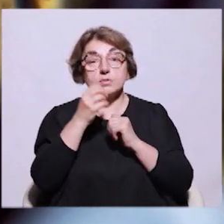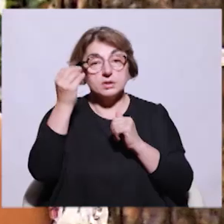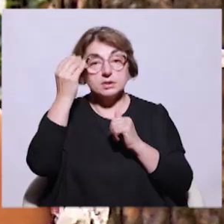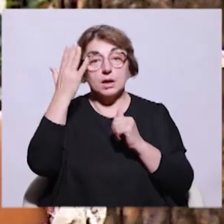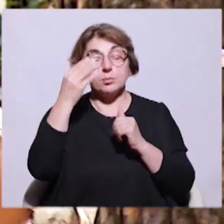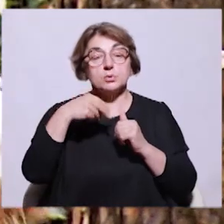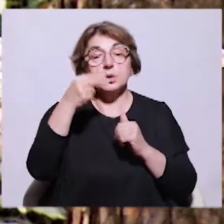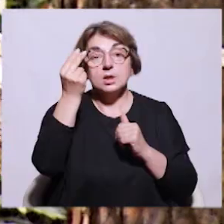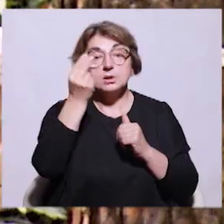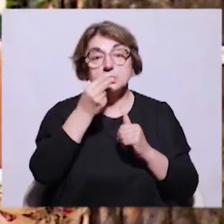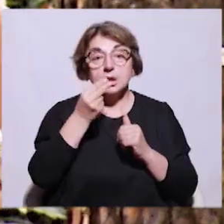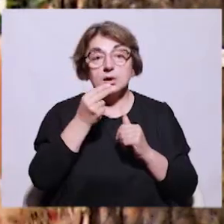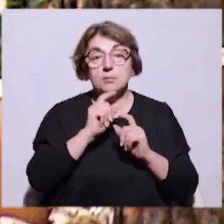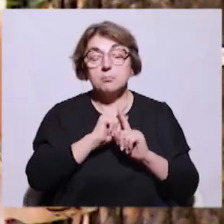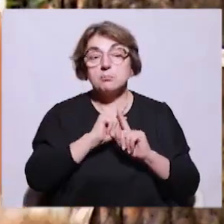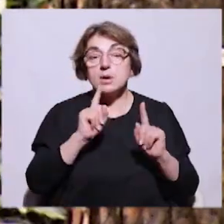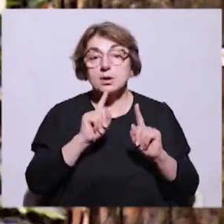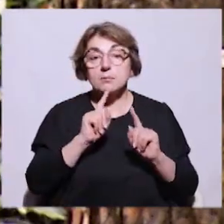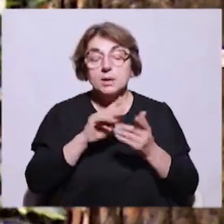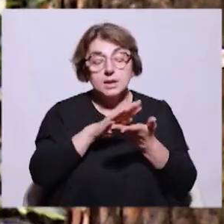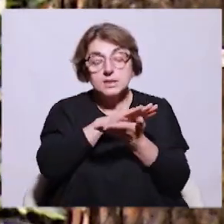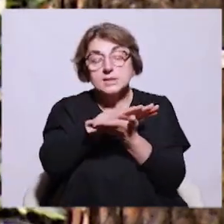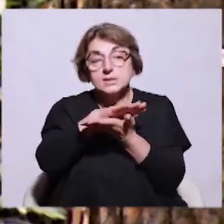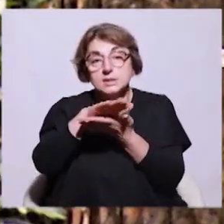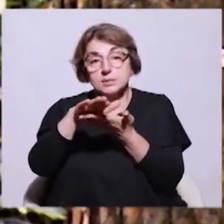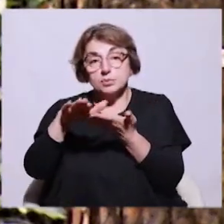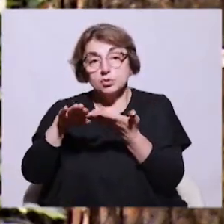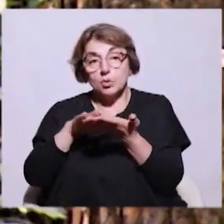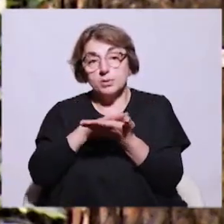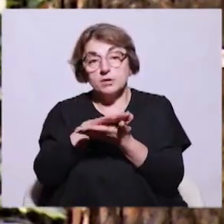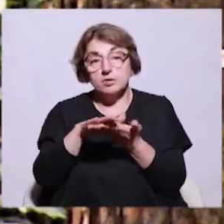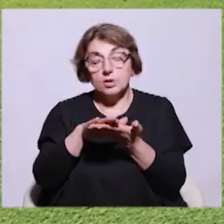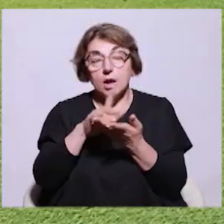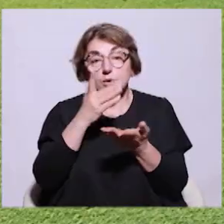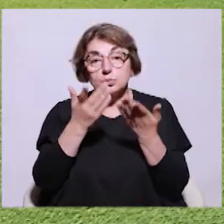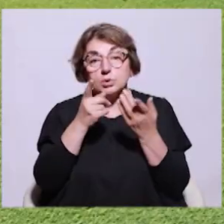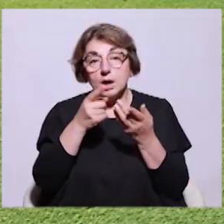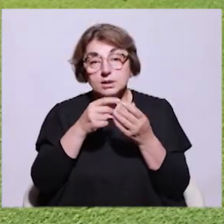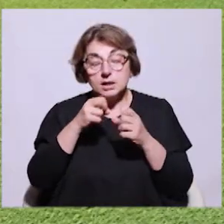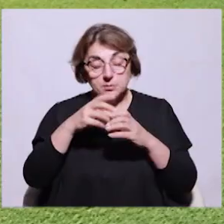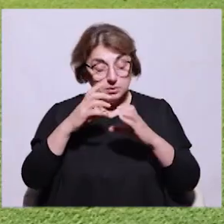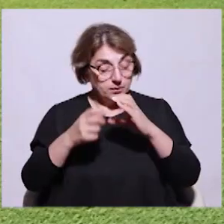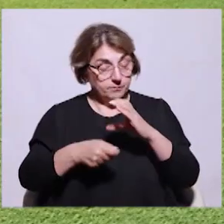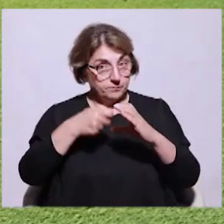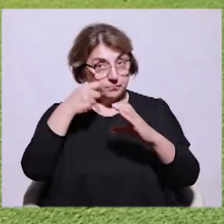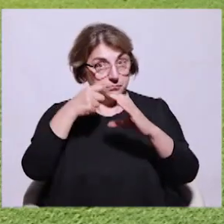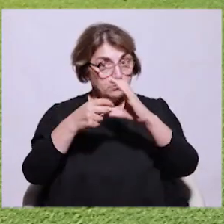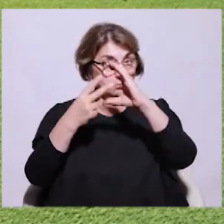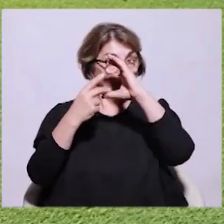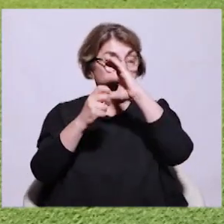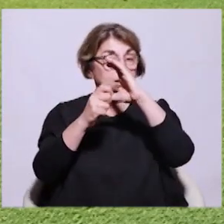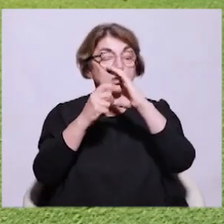იაპონური ნახატი ნატიფი, მაგრამ სიბრტყობრივი იყო და თუ კი აი ასეთ ლინზაში